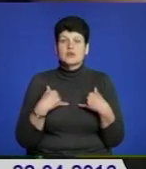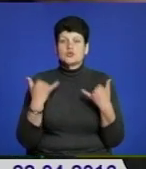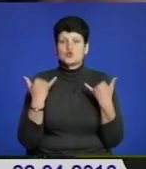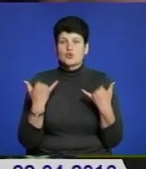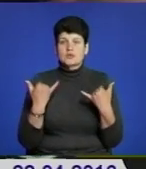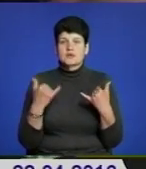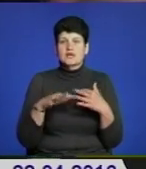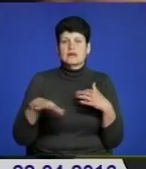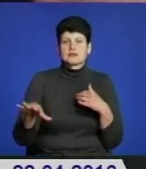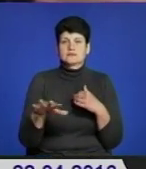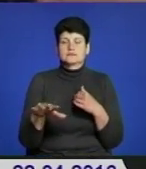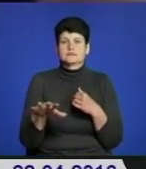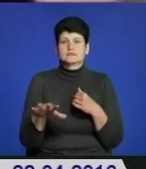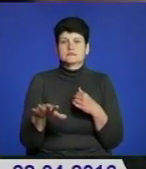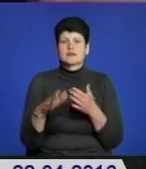квадрат